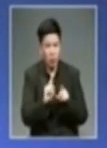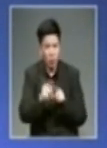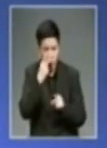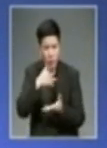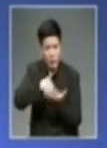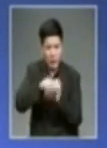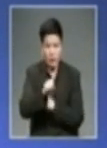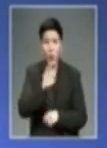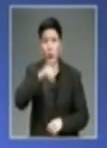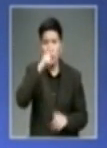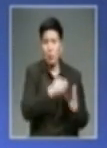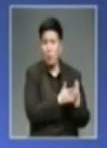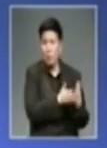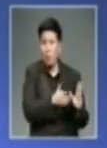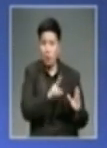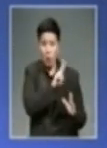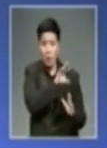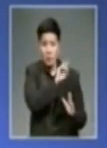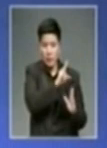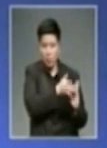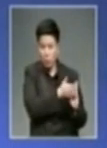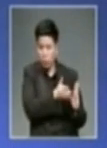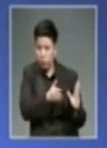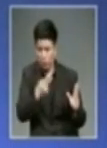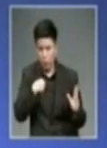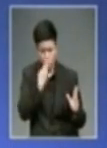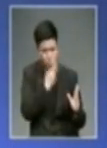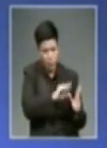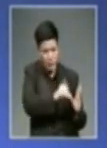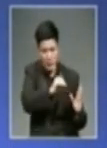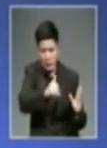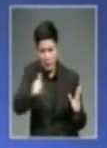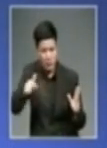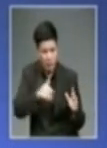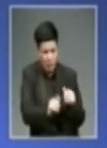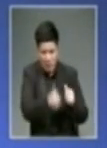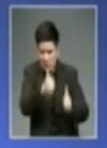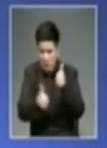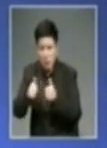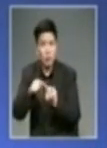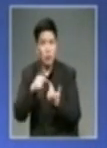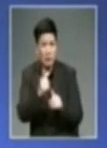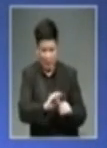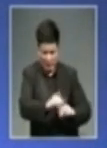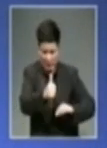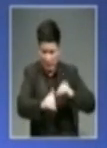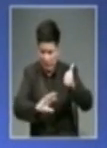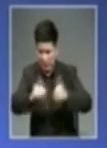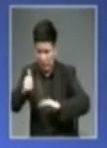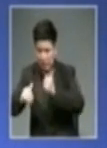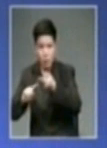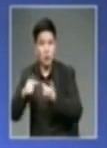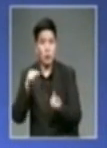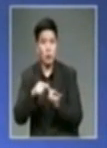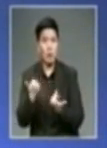ศรษฐกิจโดยรวมของประเทศมันก็ดีขึ้นมากนะครับจากการประเมินของหน่วยงานทั้งในประเทศและต่างประเทศของเอกชนด้วยขณะที่โล